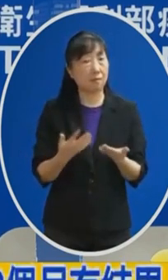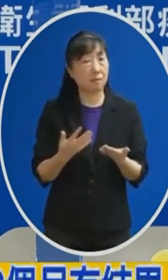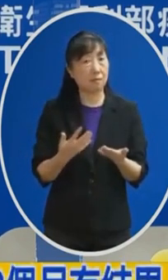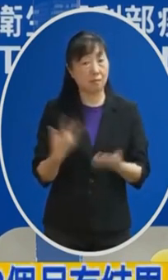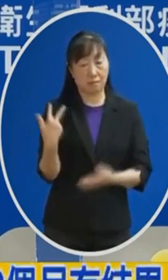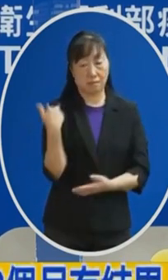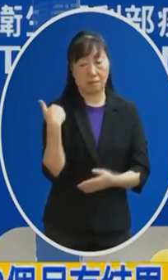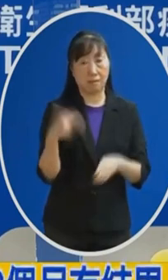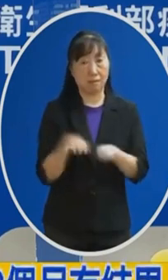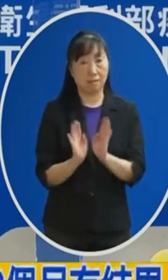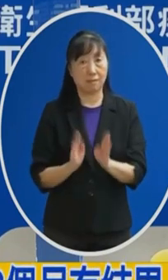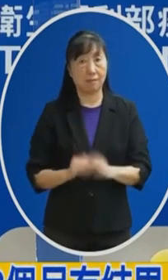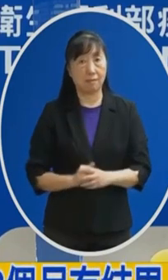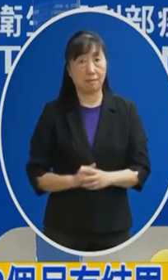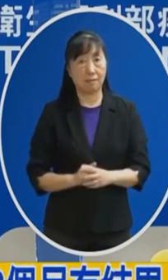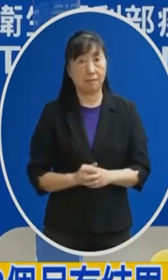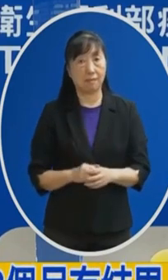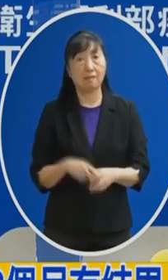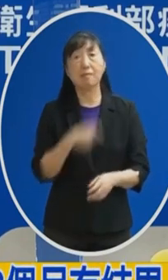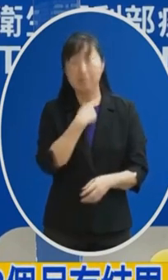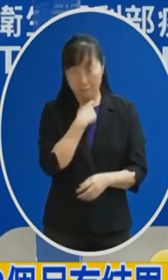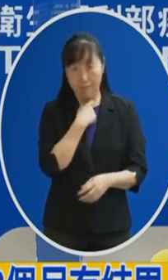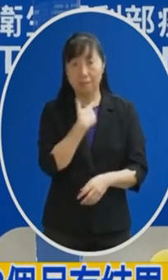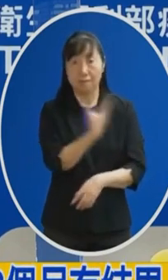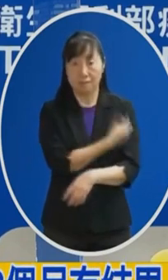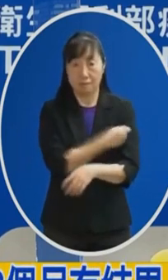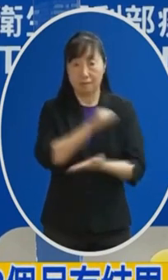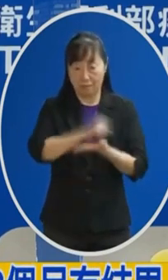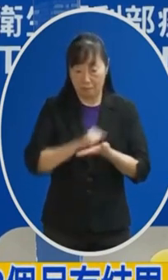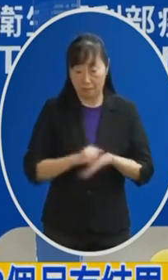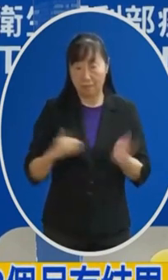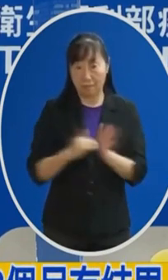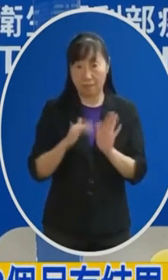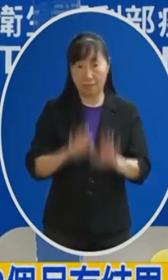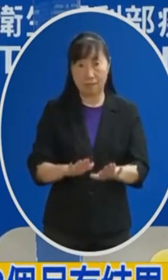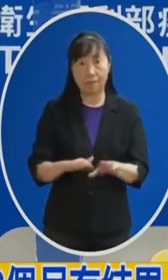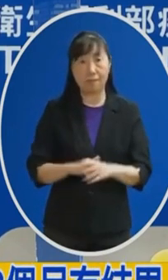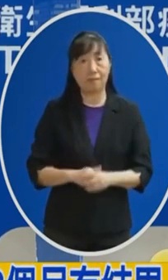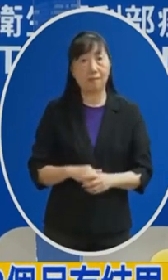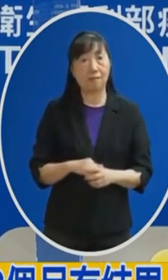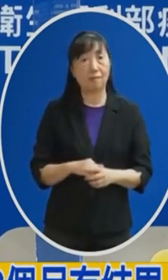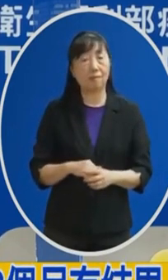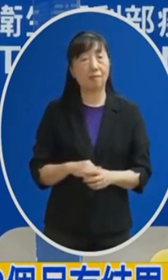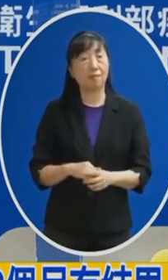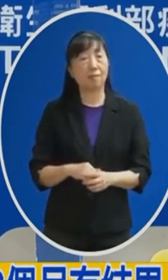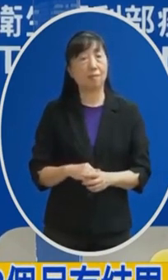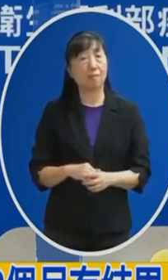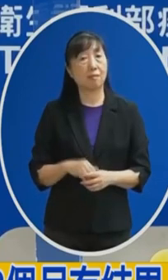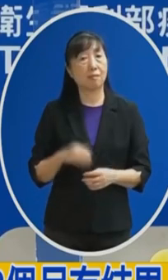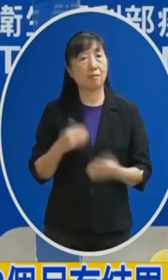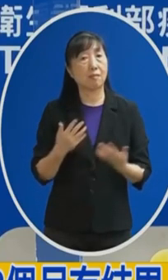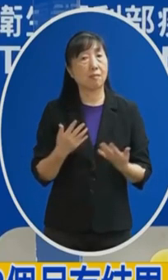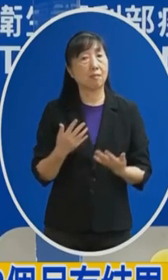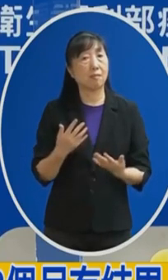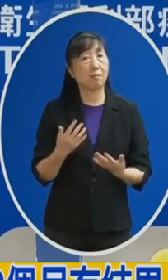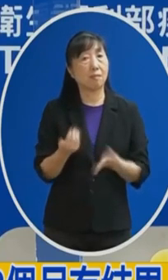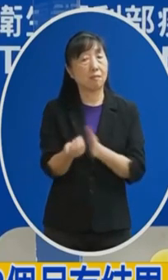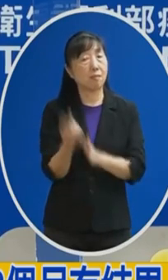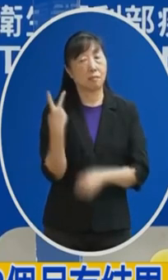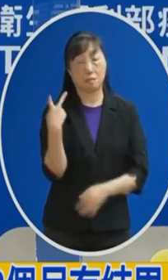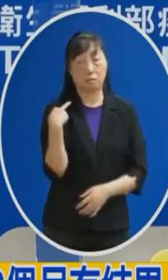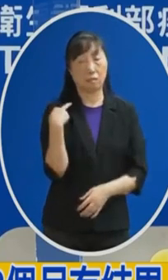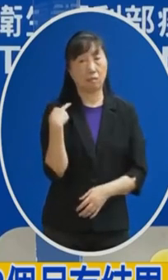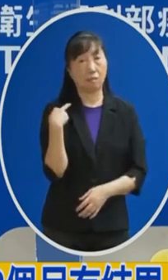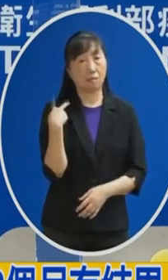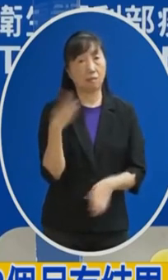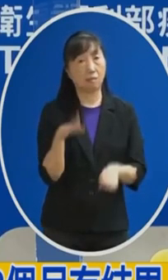我们从上周开始意愿登记，一直推动到现在，那也已经从前两天我们